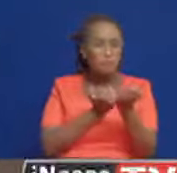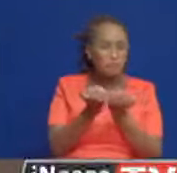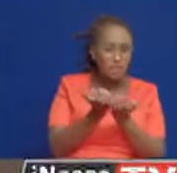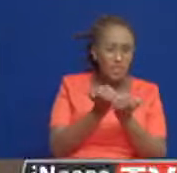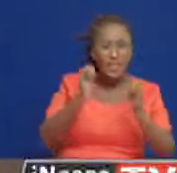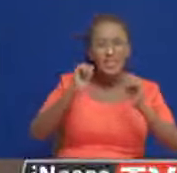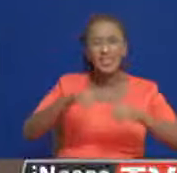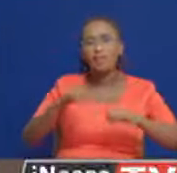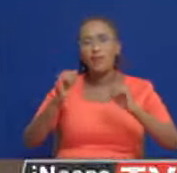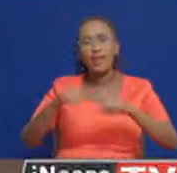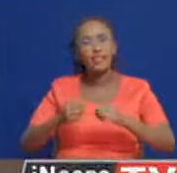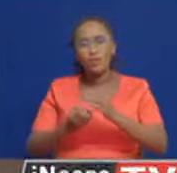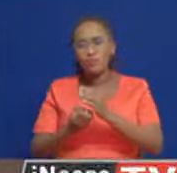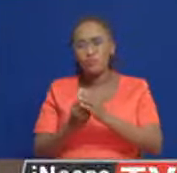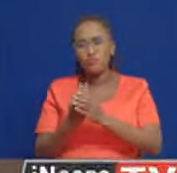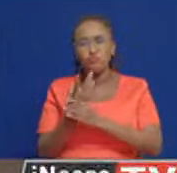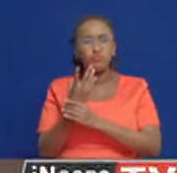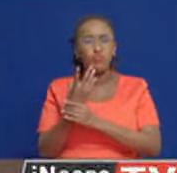haijaweza kukua